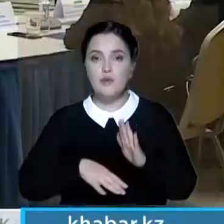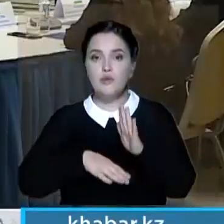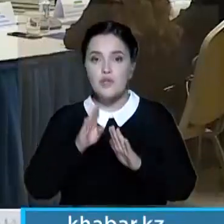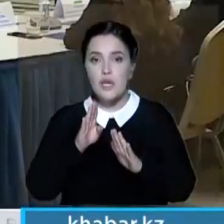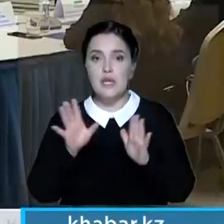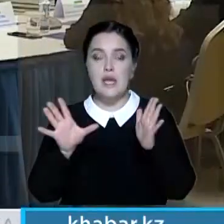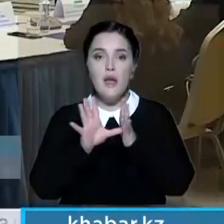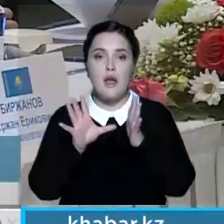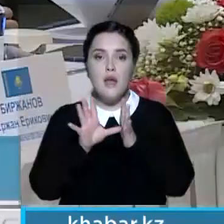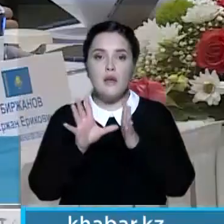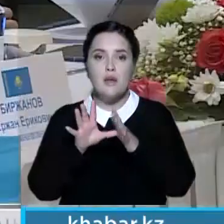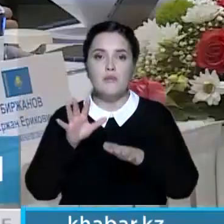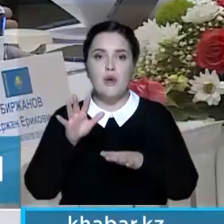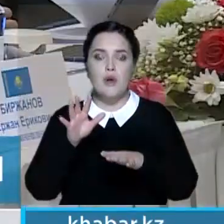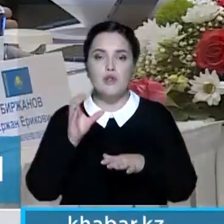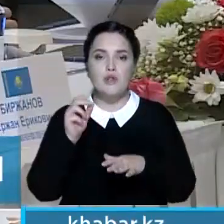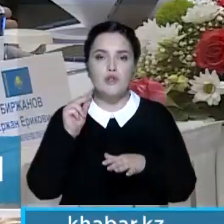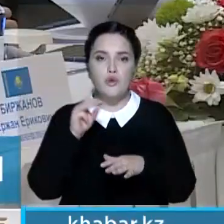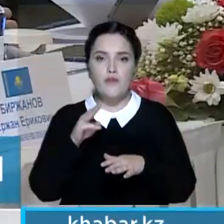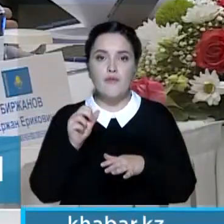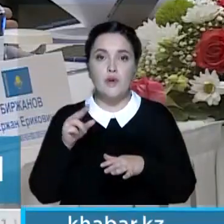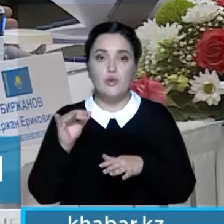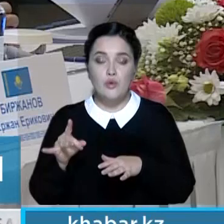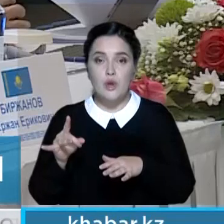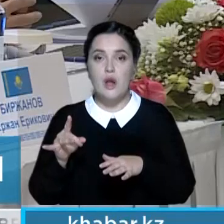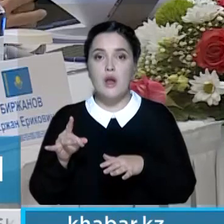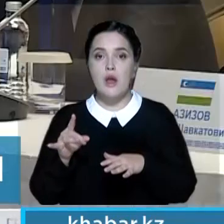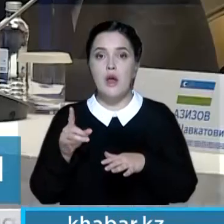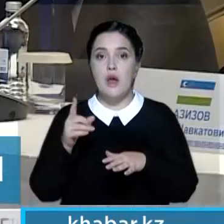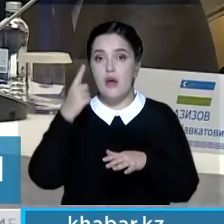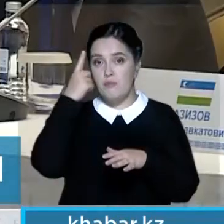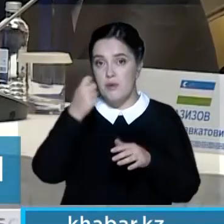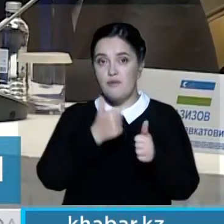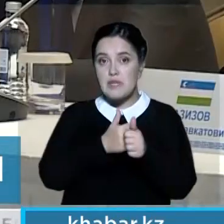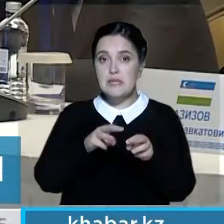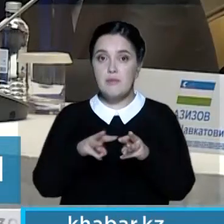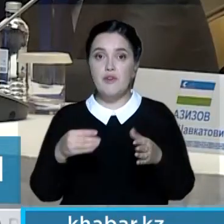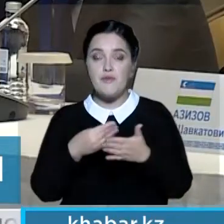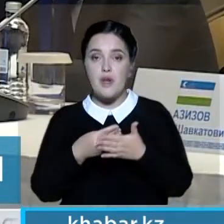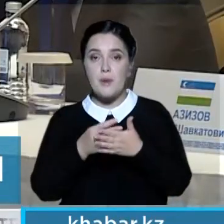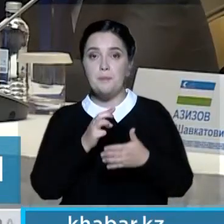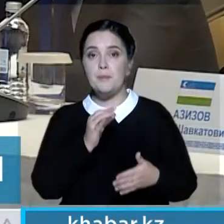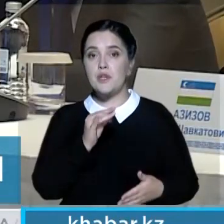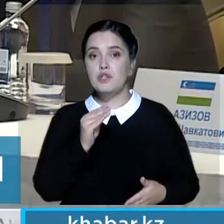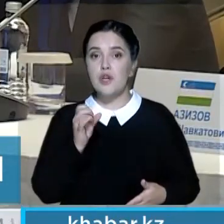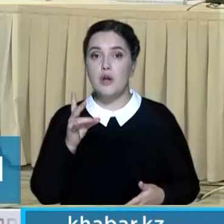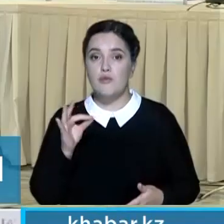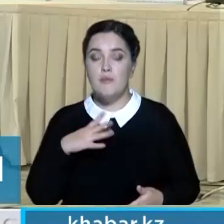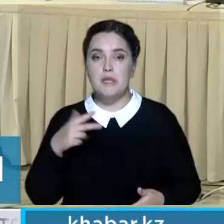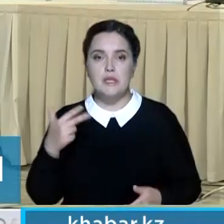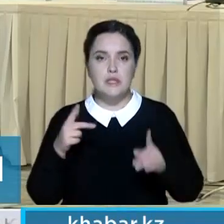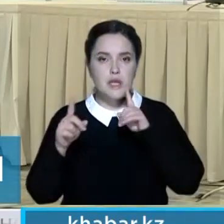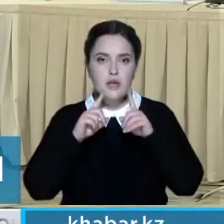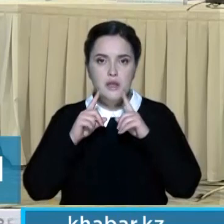позволит усовершенствовать систему электронных счетов фактур. Об этом заявил вице-министр финансов Ержан Биржанов в ходе